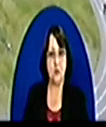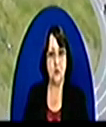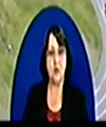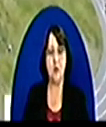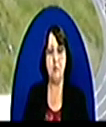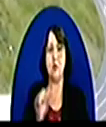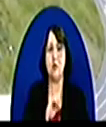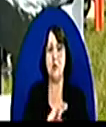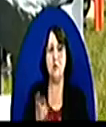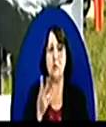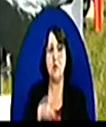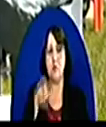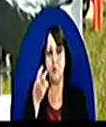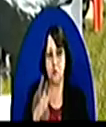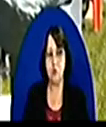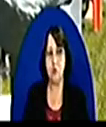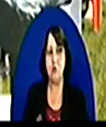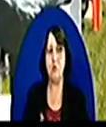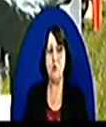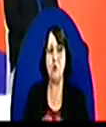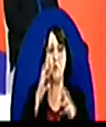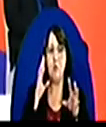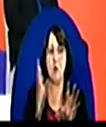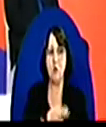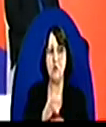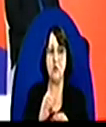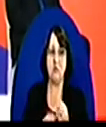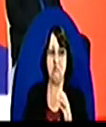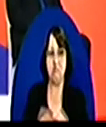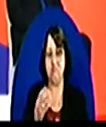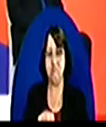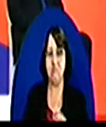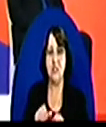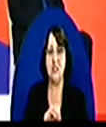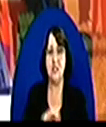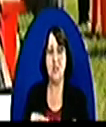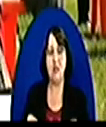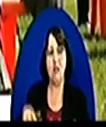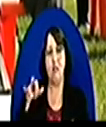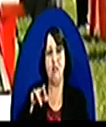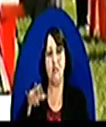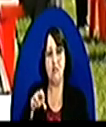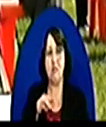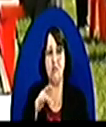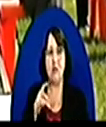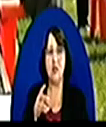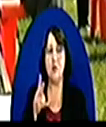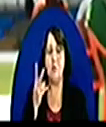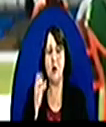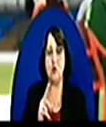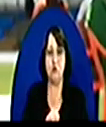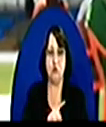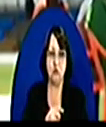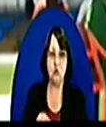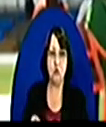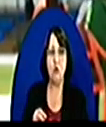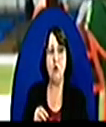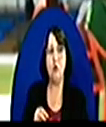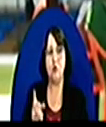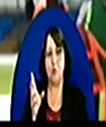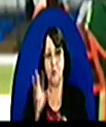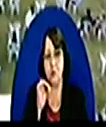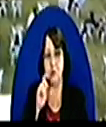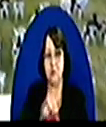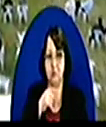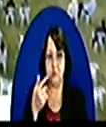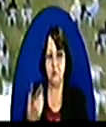Монгол Ардын нам дэд бүтцийн олон бүтээн байгуулалт эхлүүлсэн. Иргэний агаарын тээврийн либералчлал, төмөр зам, авто замын бүтээн байгуулалт үрдөнтэй байгааг